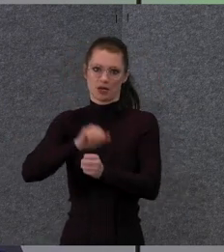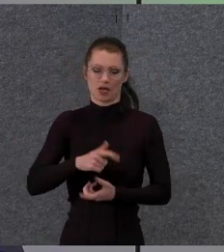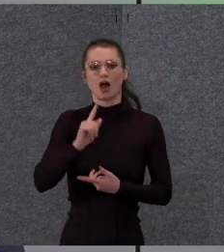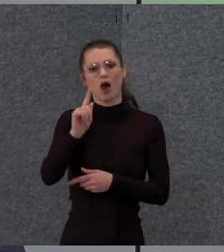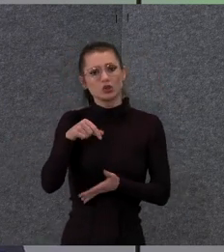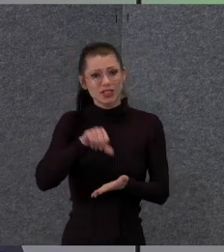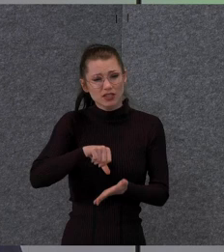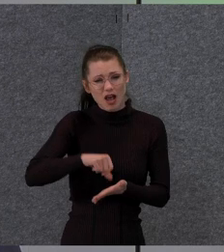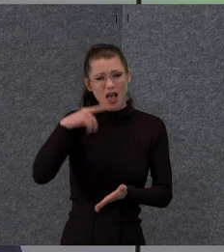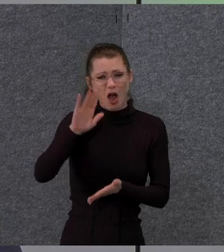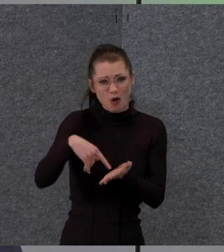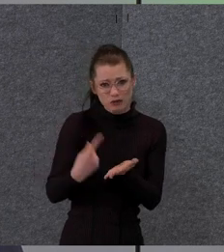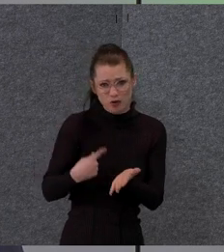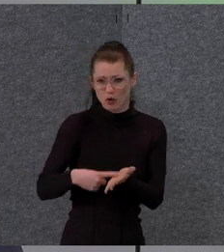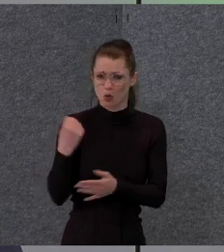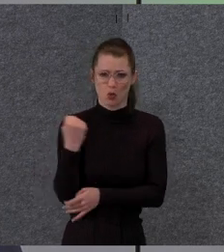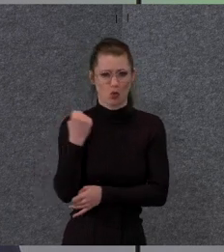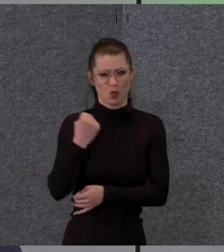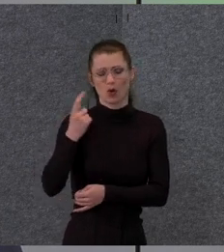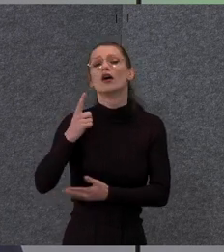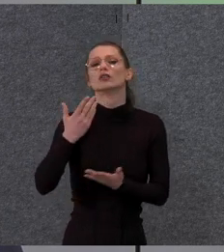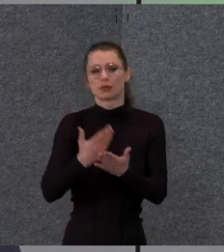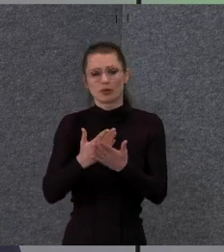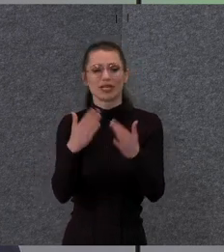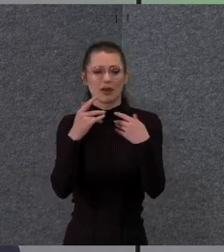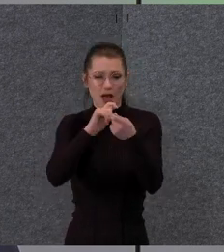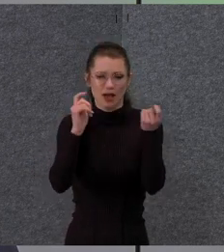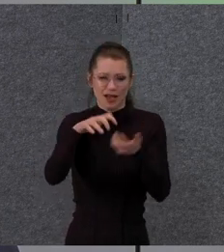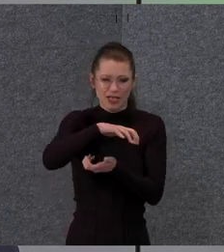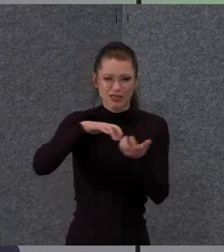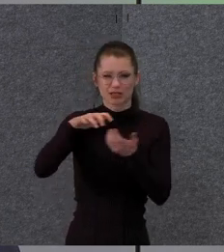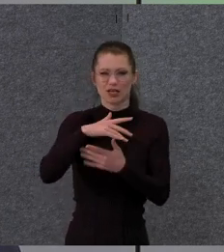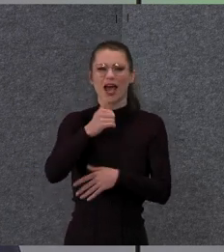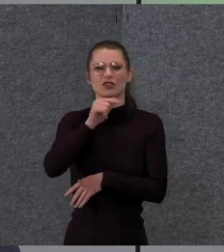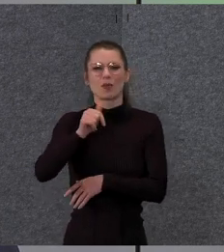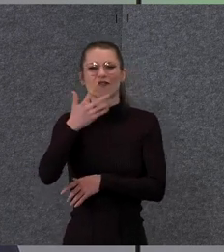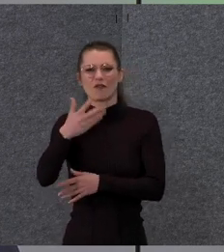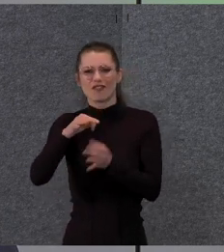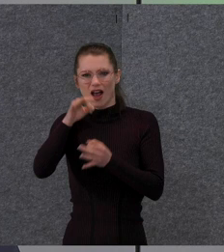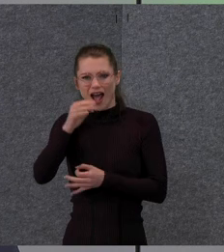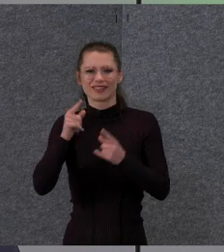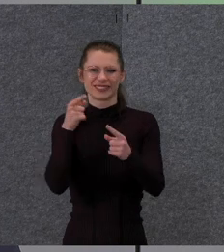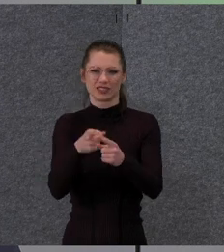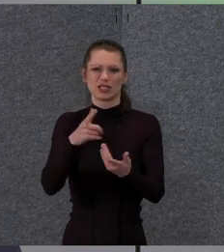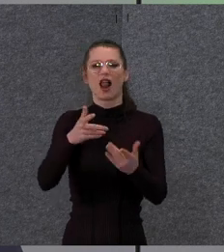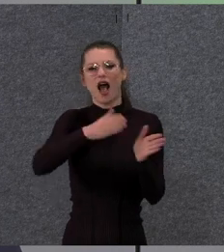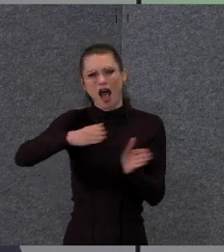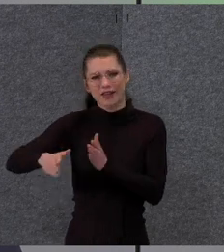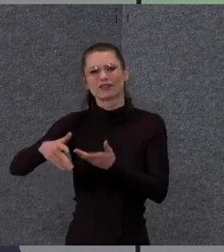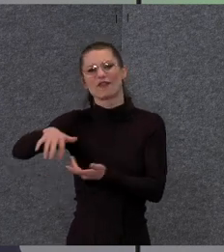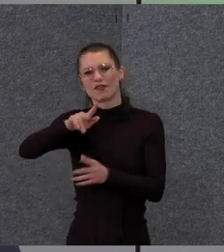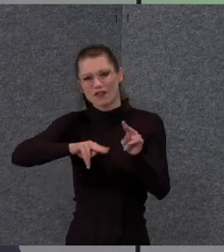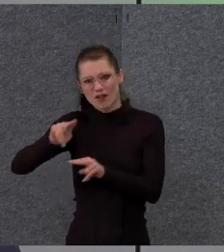zentrale Herausforderungen vor uns liegen. Das ist vor allem die Bewältigung der Klimakrise, das 1,5-Grad-Ziel, Artenvielfalt, soziale